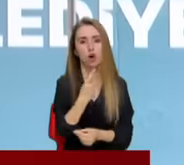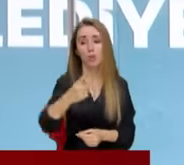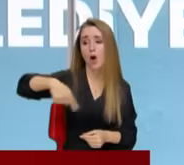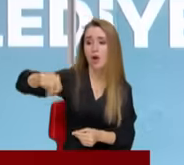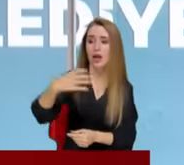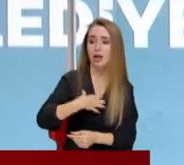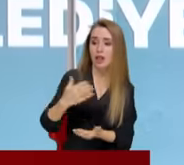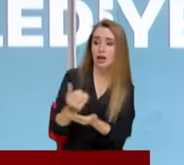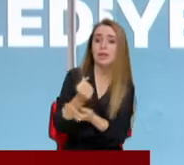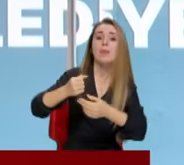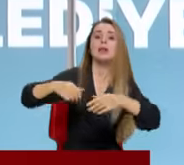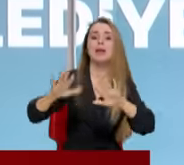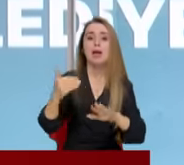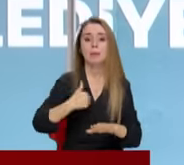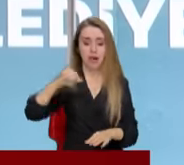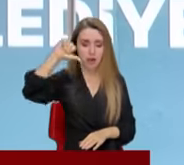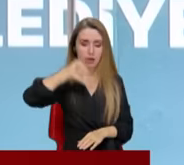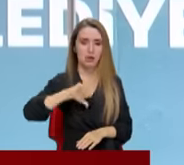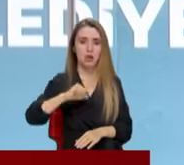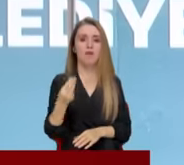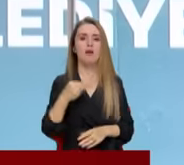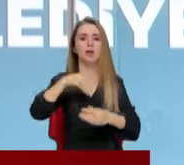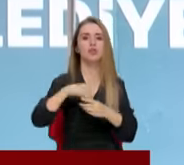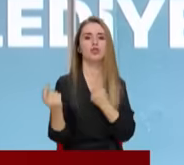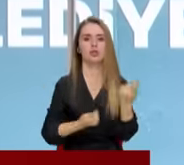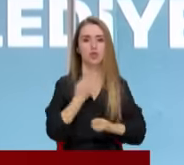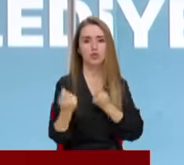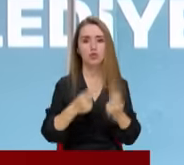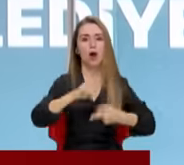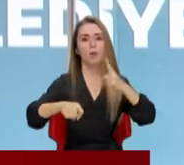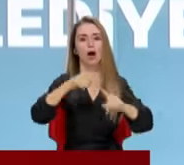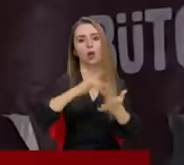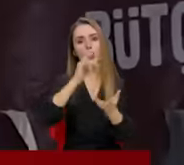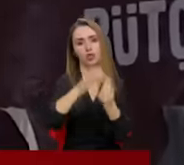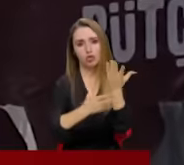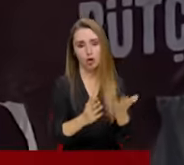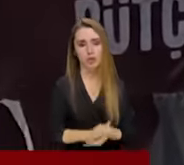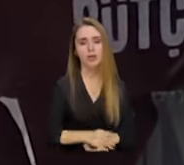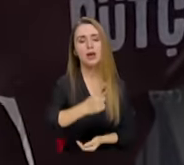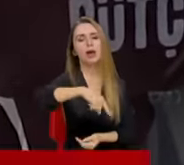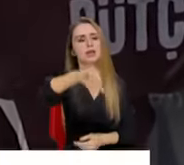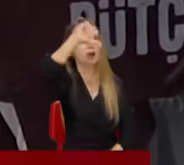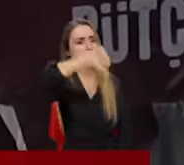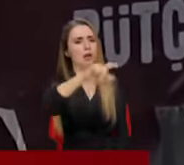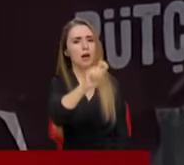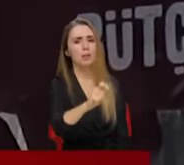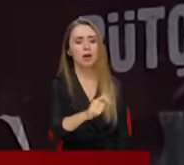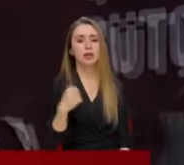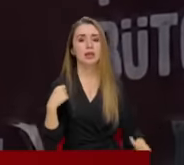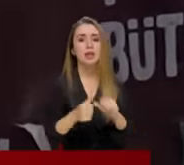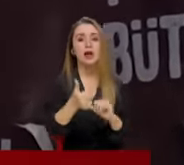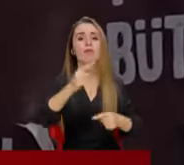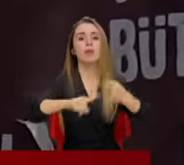Kendileri kazanmak değil, bize kaybettirmek için çalışan partiler ortaya çıktı. Ya size kaybettiren Yeniden Refah